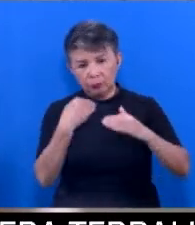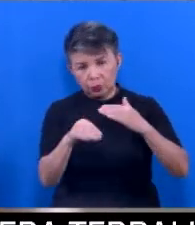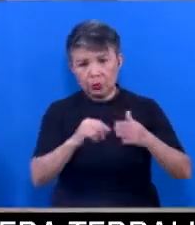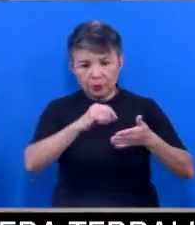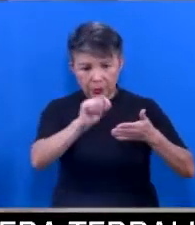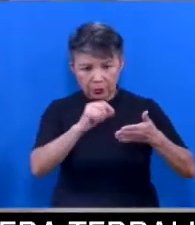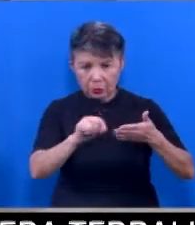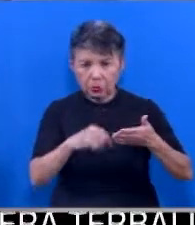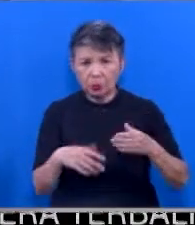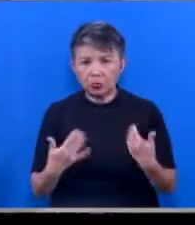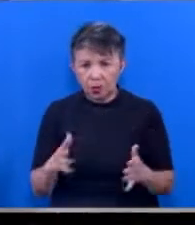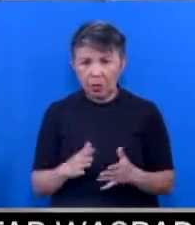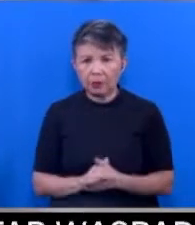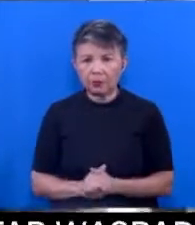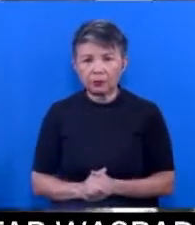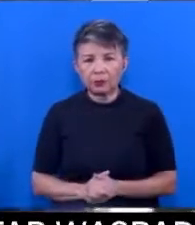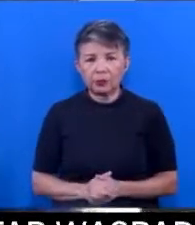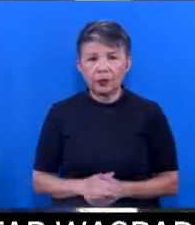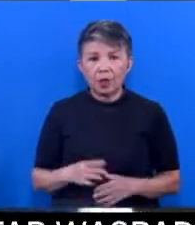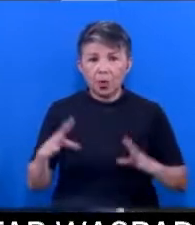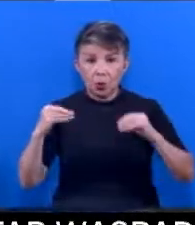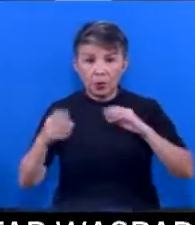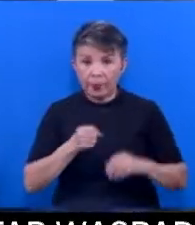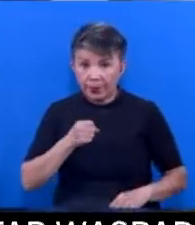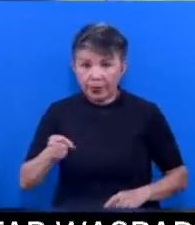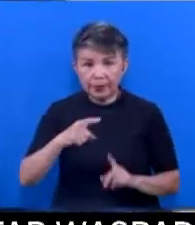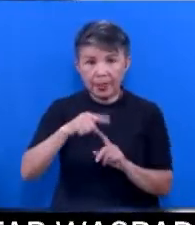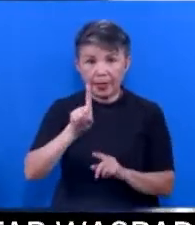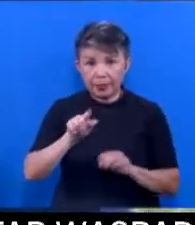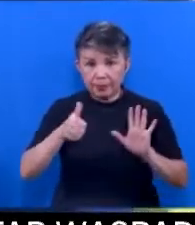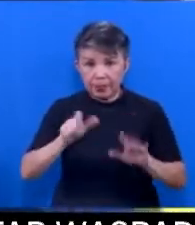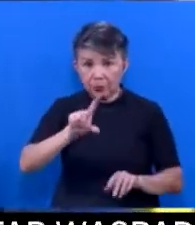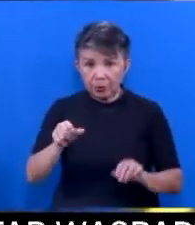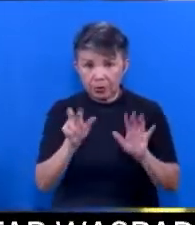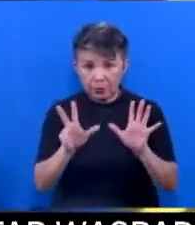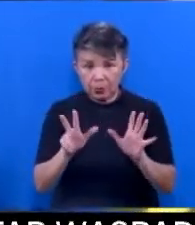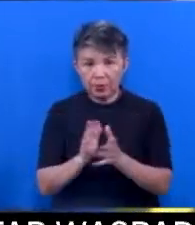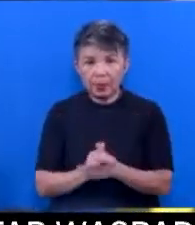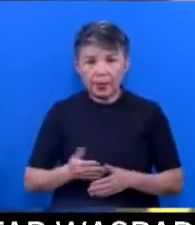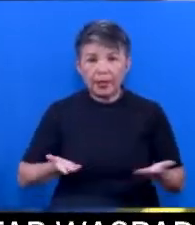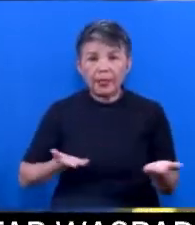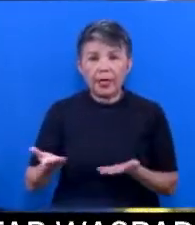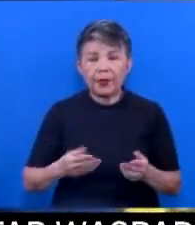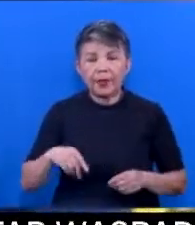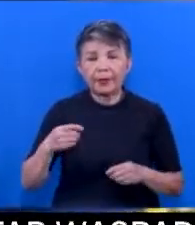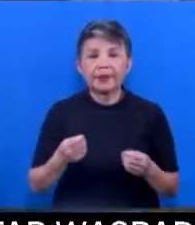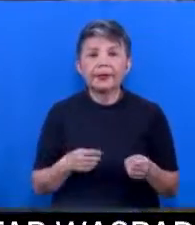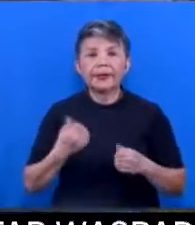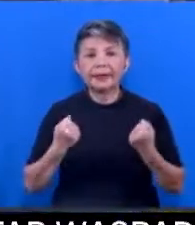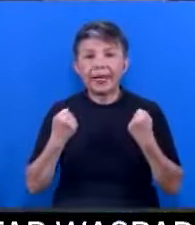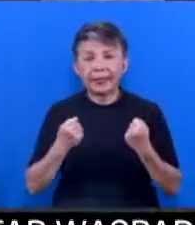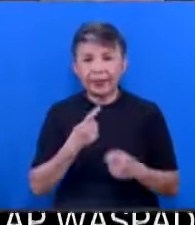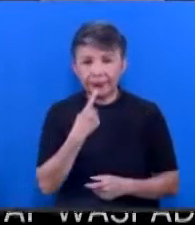persyaratan tersebut. Pada konferensi pers tanggal 16 Agustus lalu, Dirjen Pelayanan Kesehatan Abdul Qadir